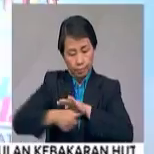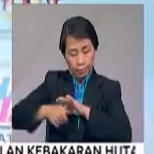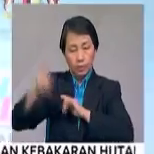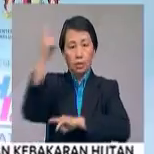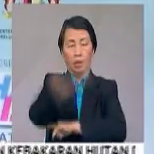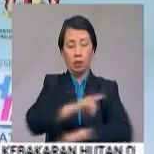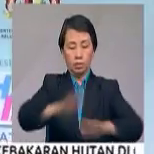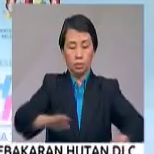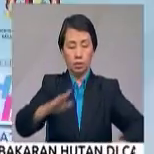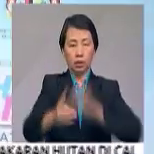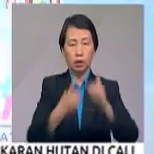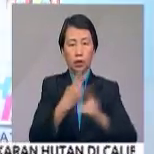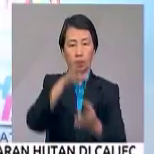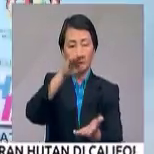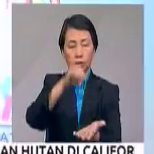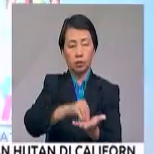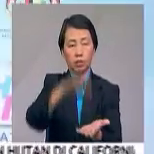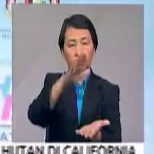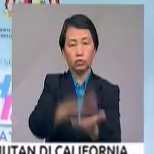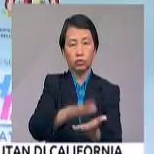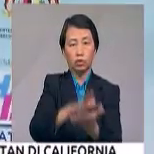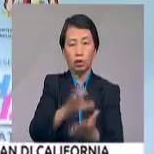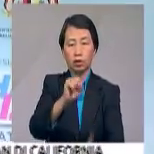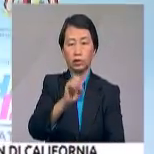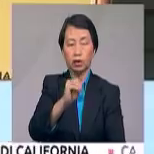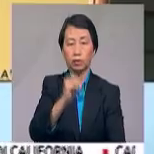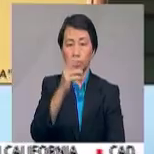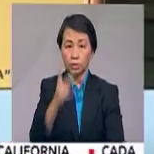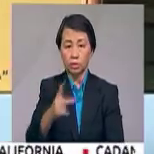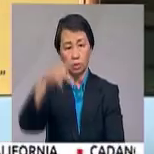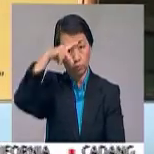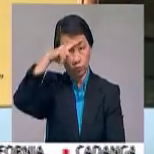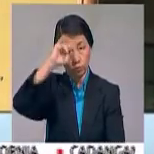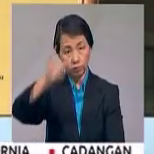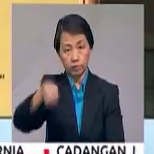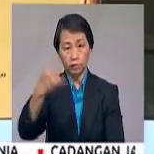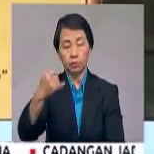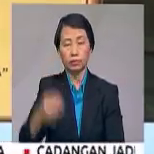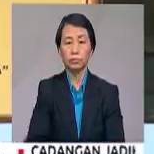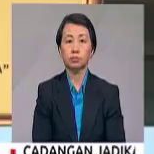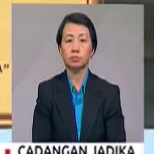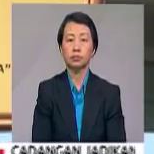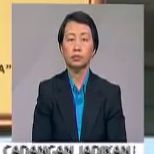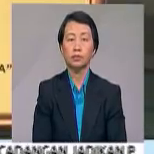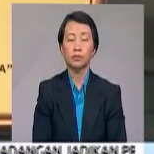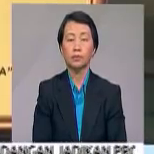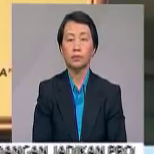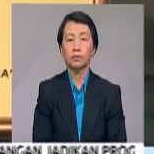Kanak-kanak Sedunia di Sekolah Menengah Kebangsaan Putrajaya, Presiden 81 Putrajaya.